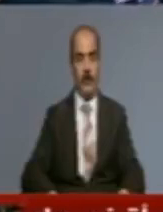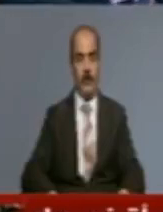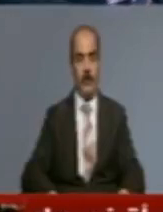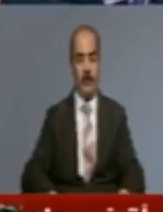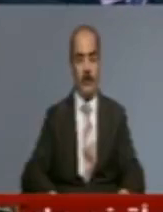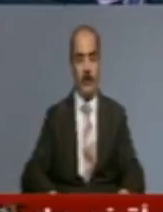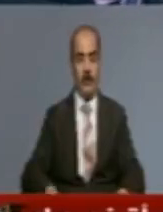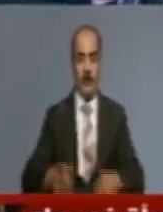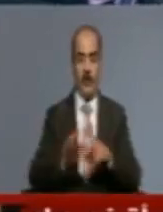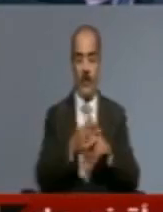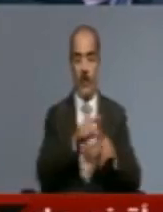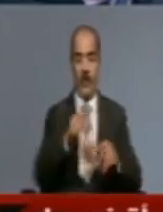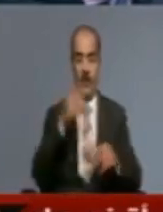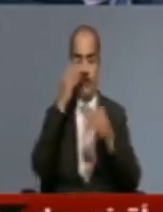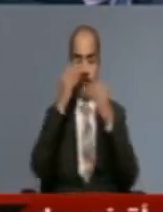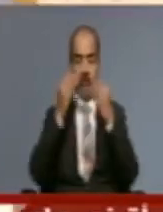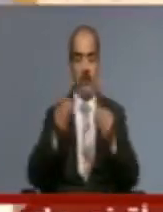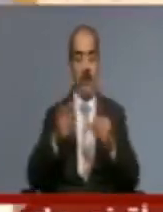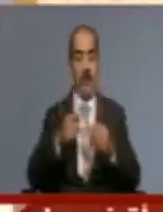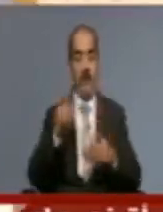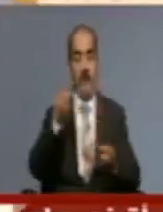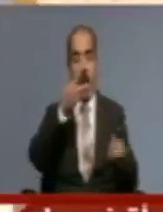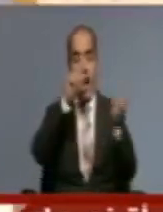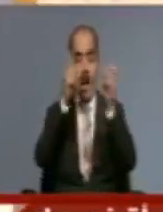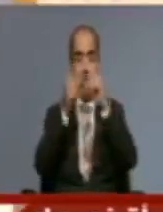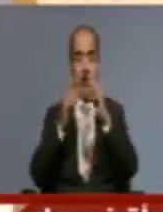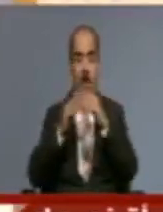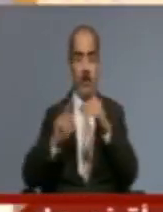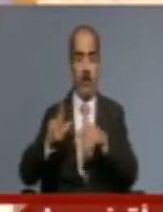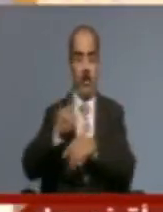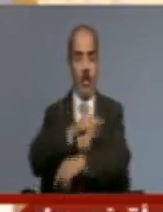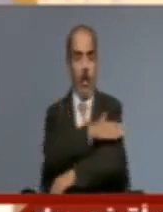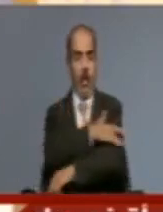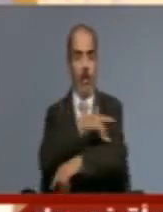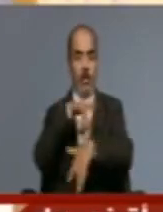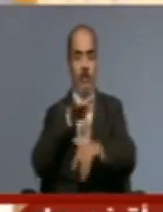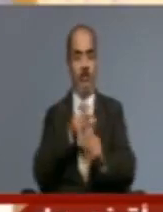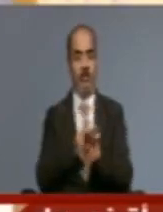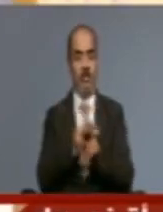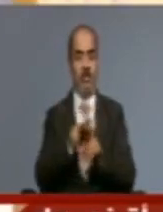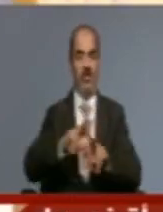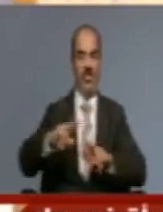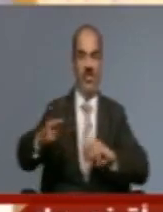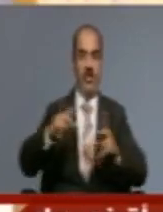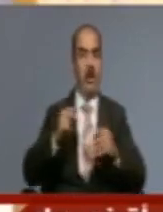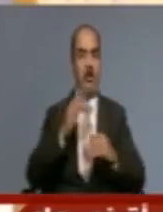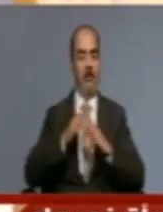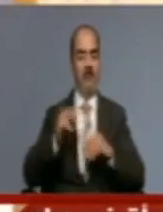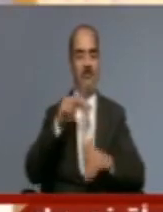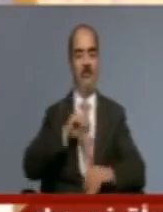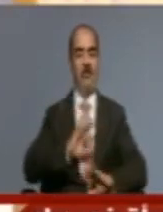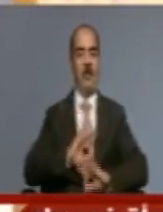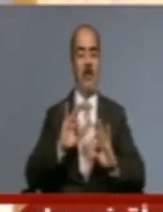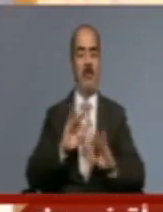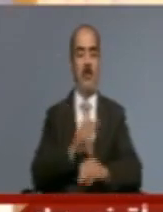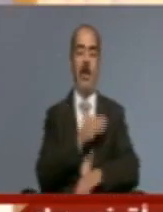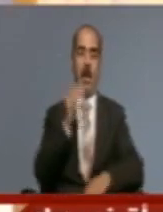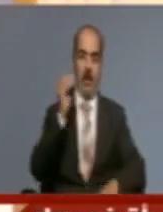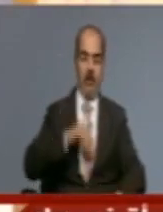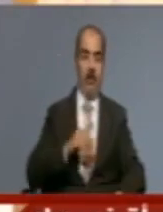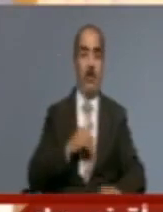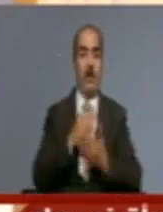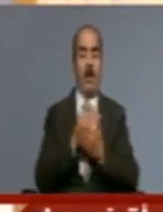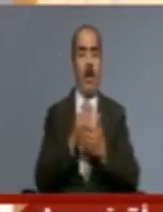الحضور الكريم، دولياً فازت مصر بعضوية لجنة القضاء على التمييز ضد المرأة بالأمم المتحدة، ونجحت في تخصيص